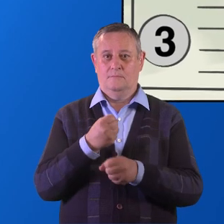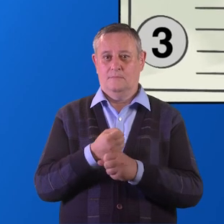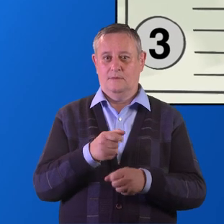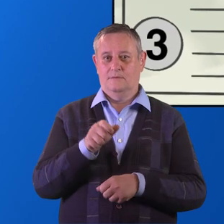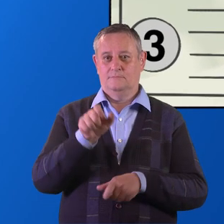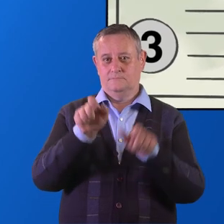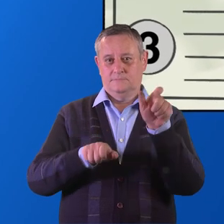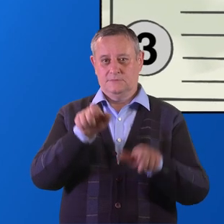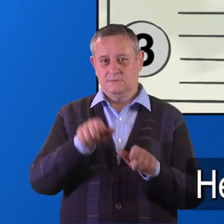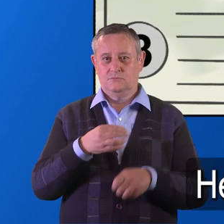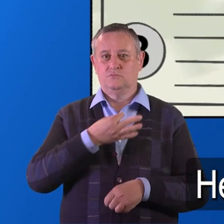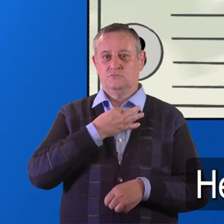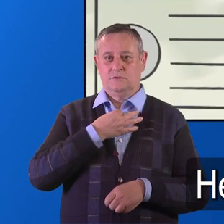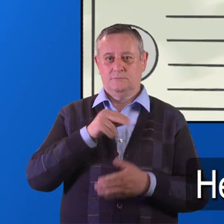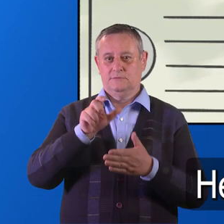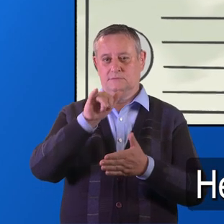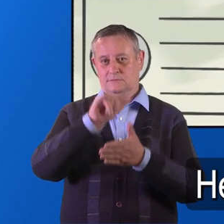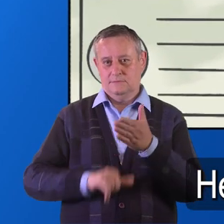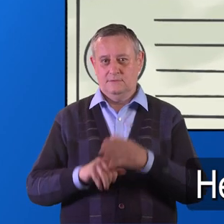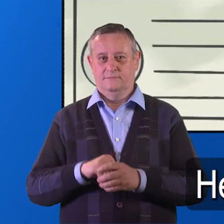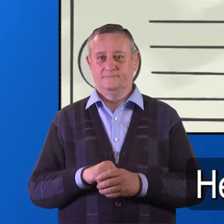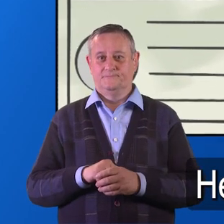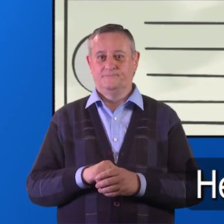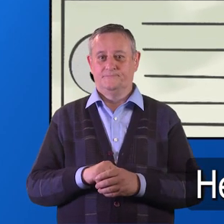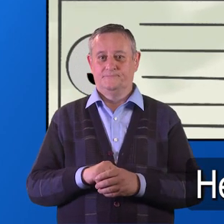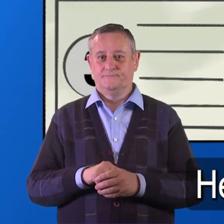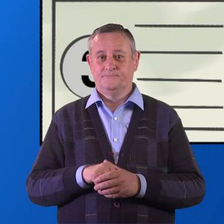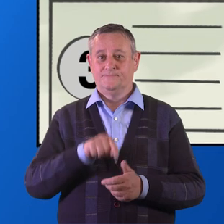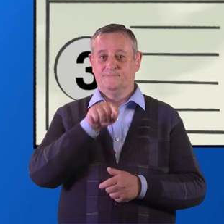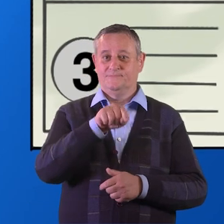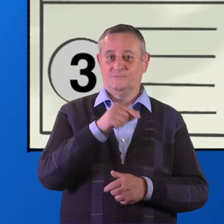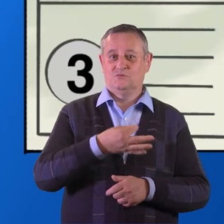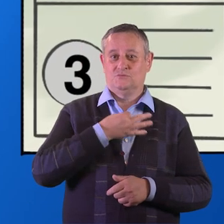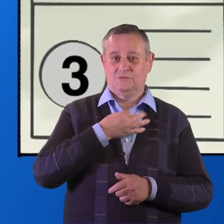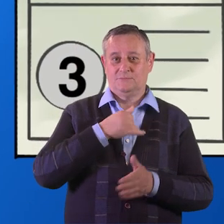in der Wahlkabine macht Herr Müller seinen Stimmzettel auf